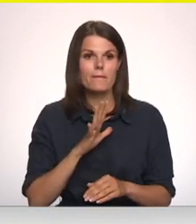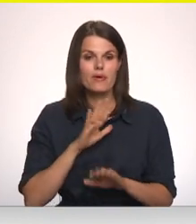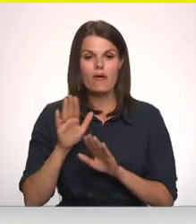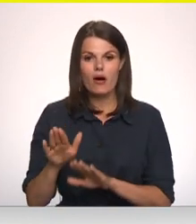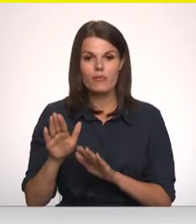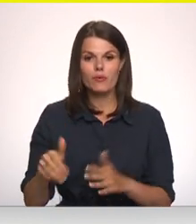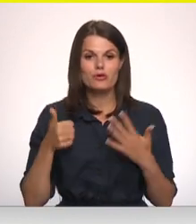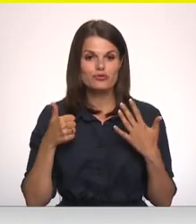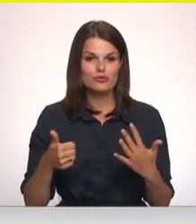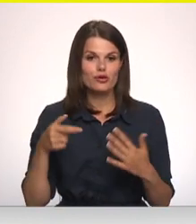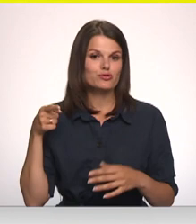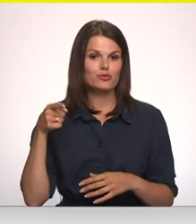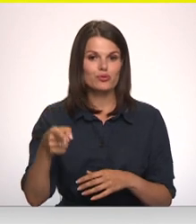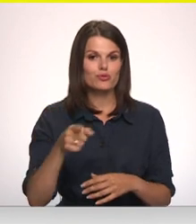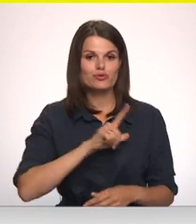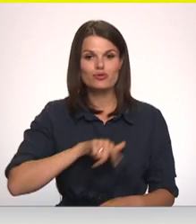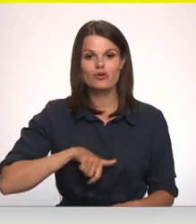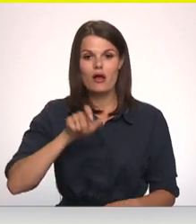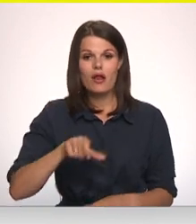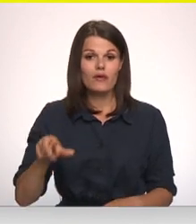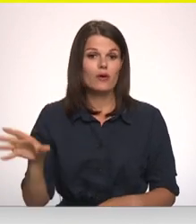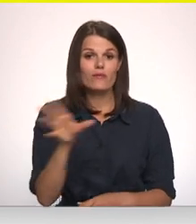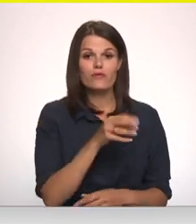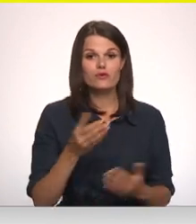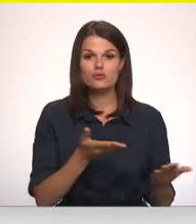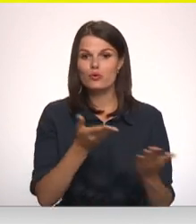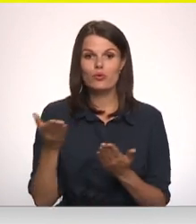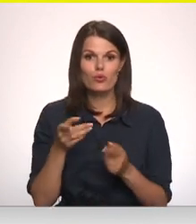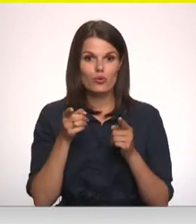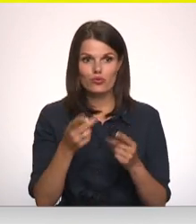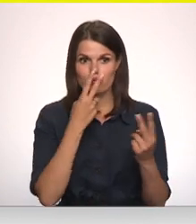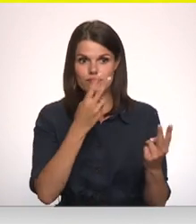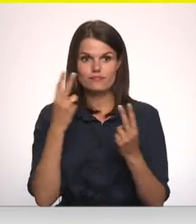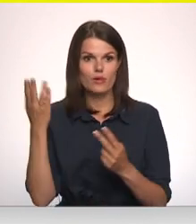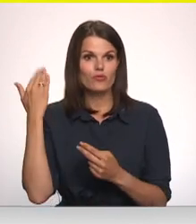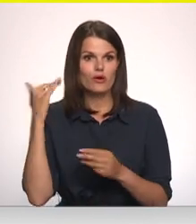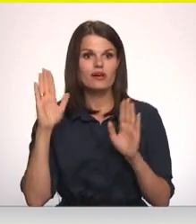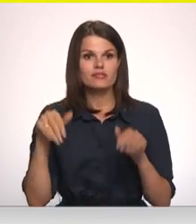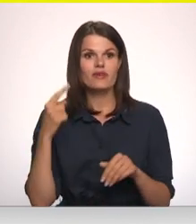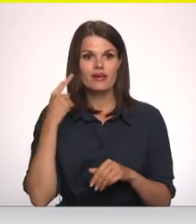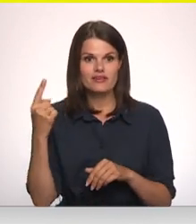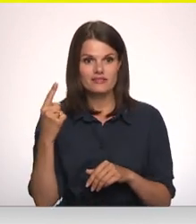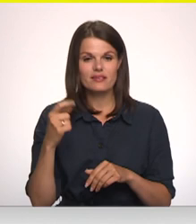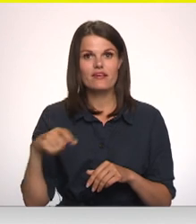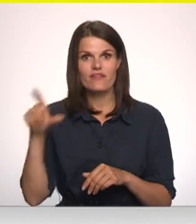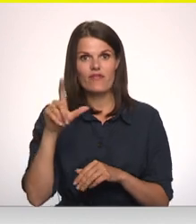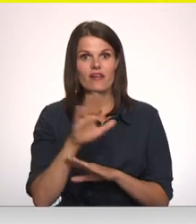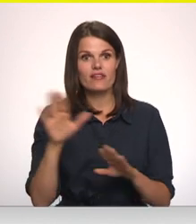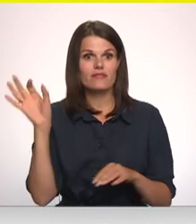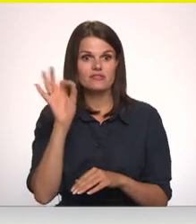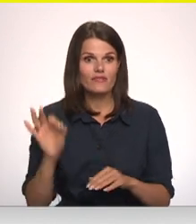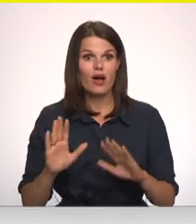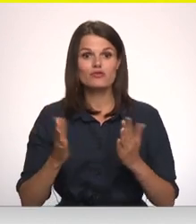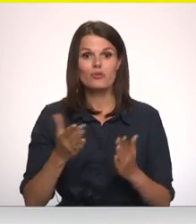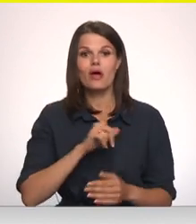apmetušies 6000 Latviju. Un visur, kur vien pagriezies, visticamāk toreiz varēja dzirdēt vairāk, varbūt pat nevis vācu, bet latviešu valodu.